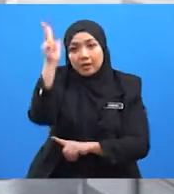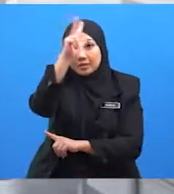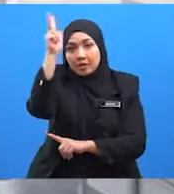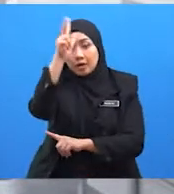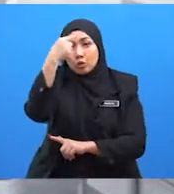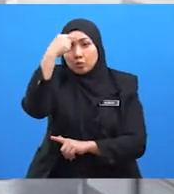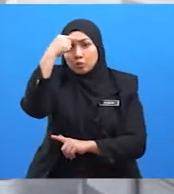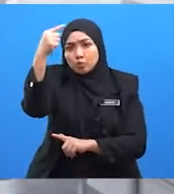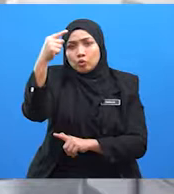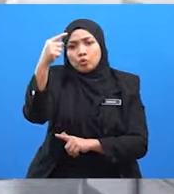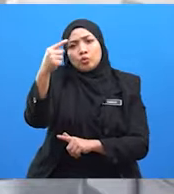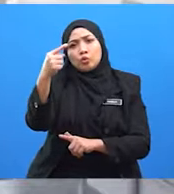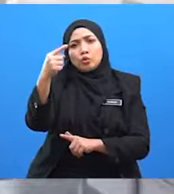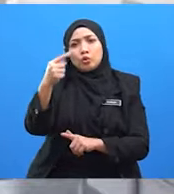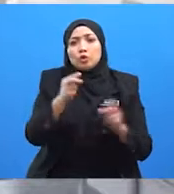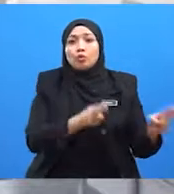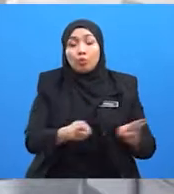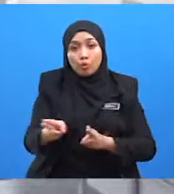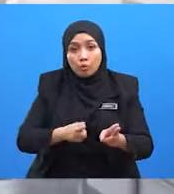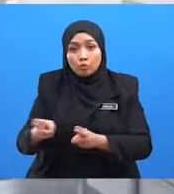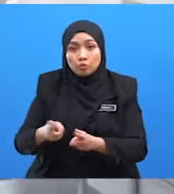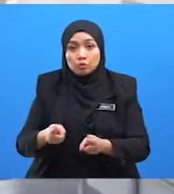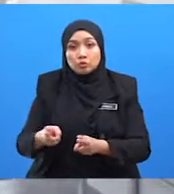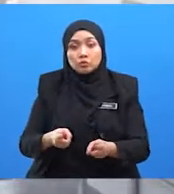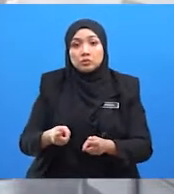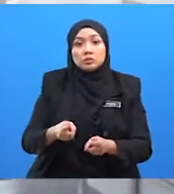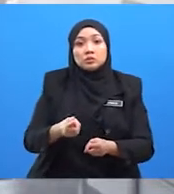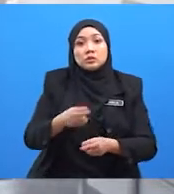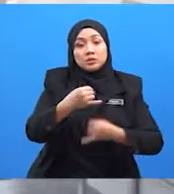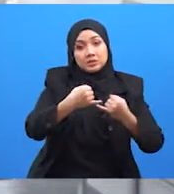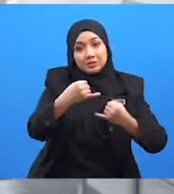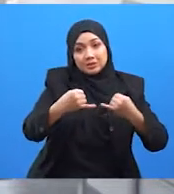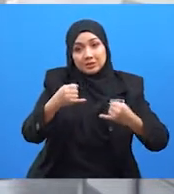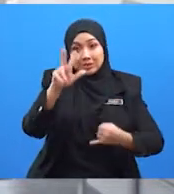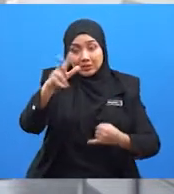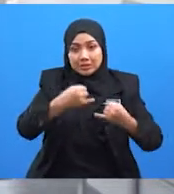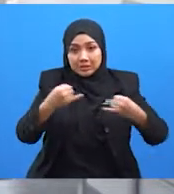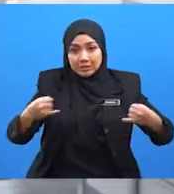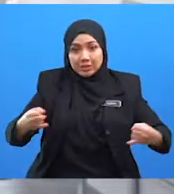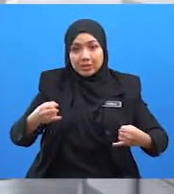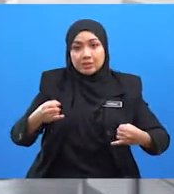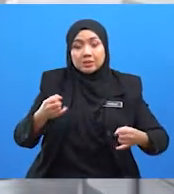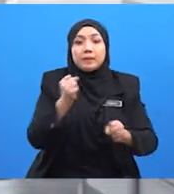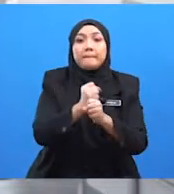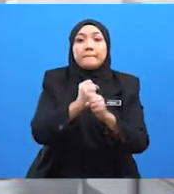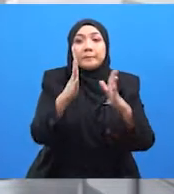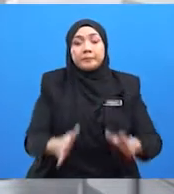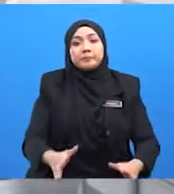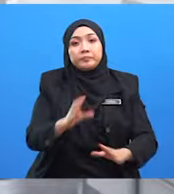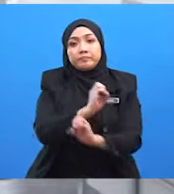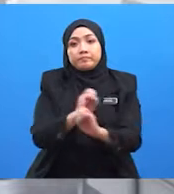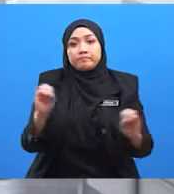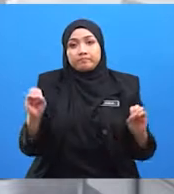pengangguran untuk setiap jenis pengangguran. Barulah murid akan mendapat